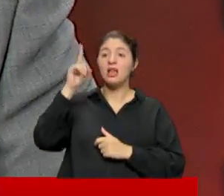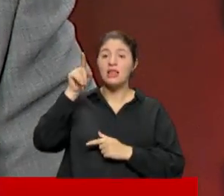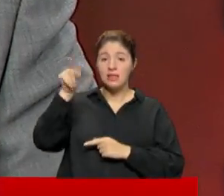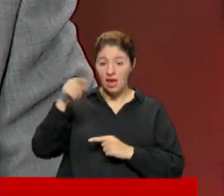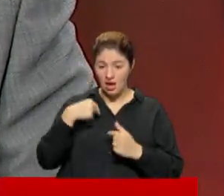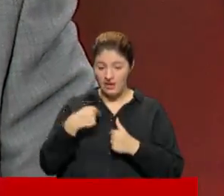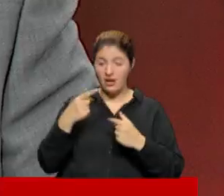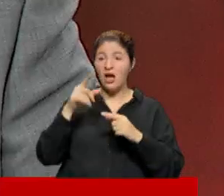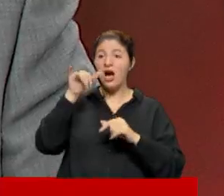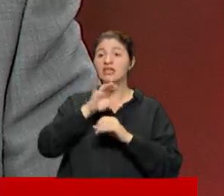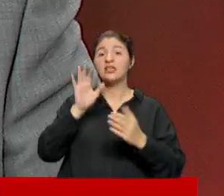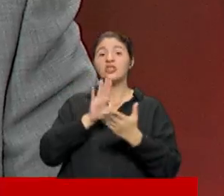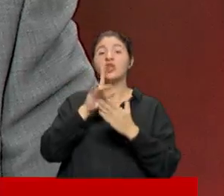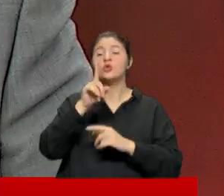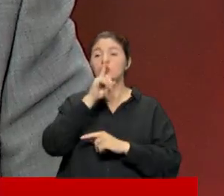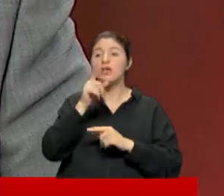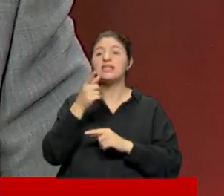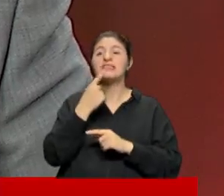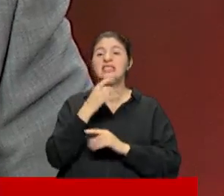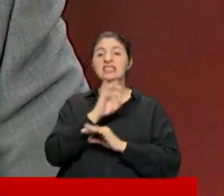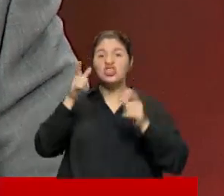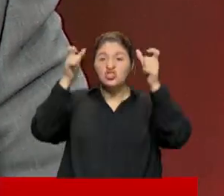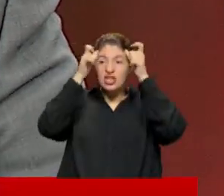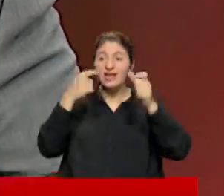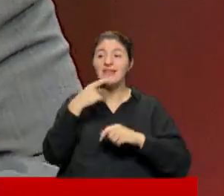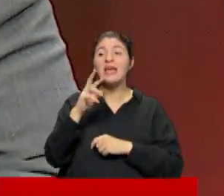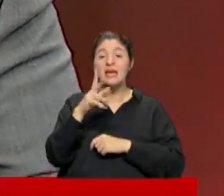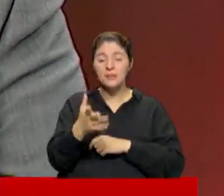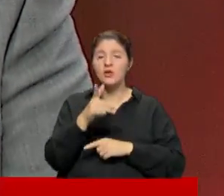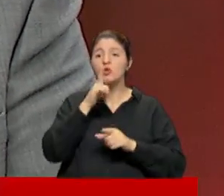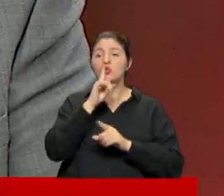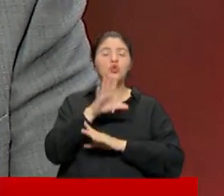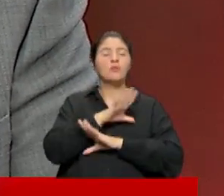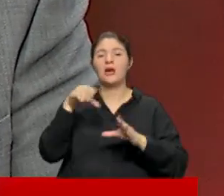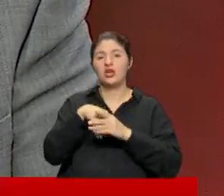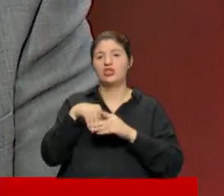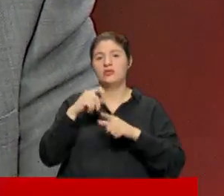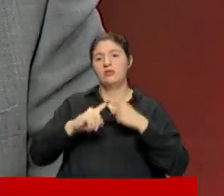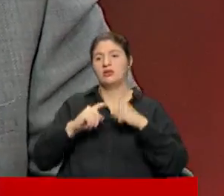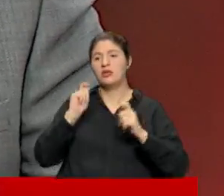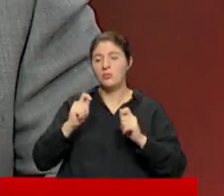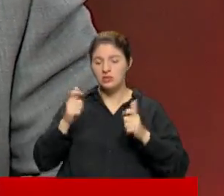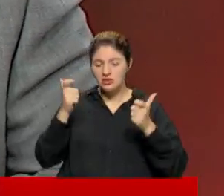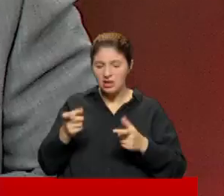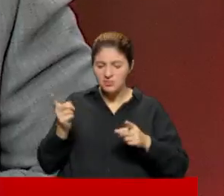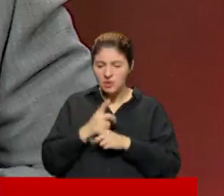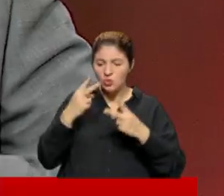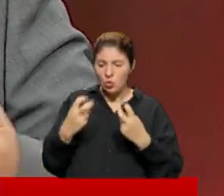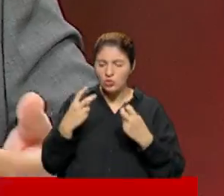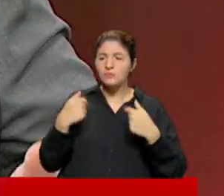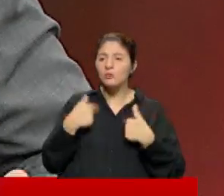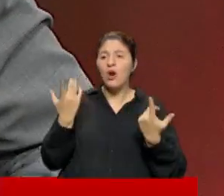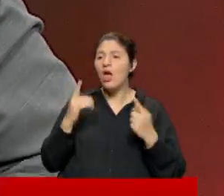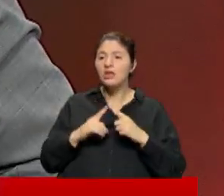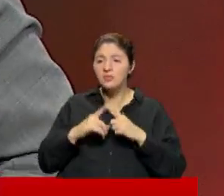Haksızlık karşısında susan dilsiz şeytandır dediği gibi susmamak üzere siyaset yapıyoruz makam mevki koltuk bizim